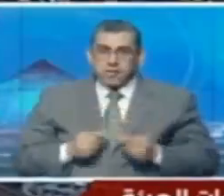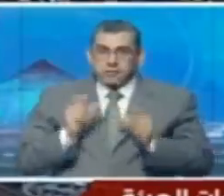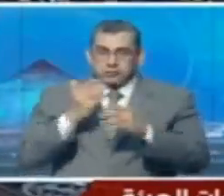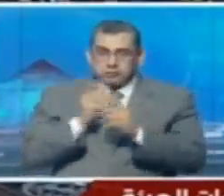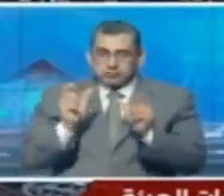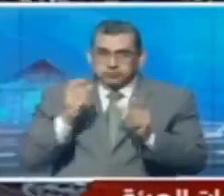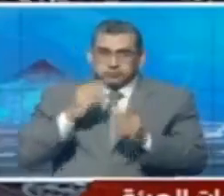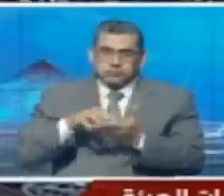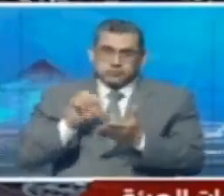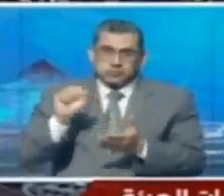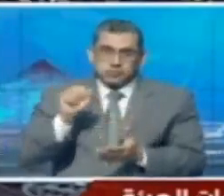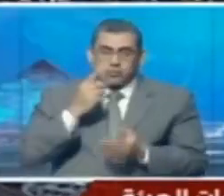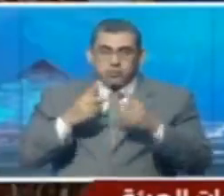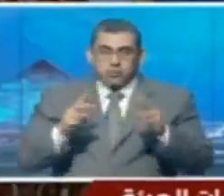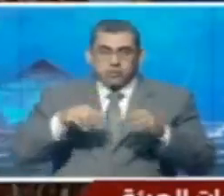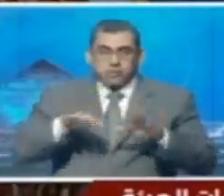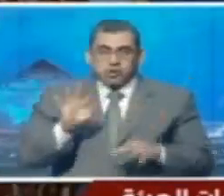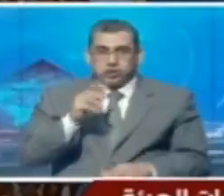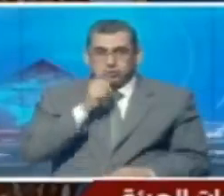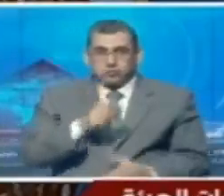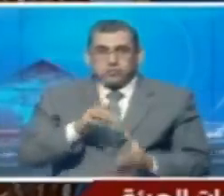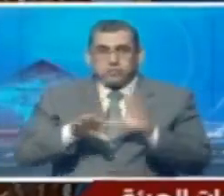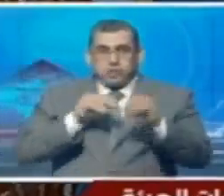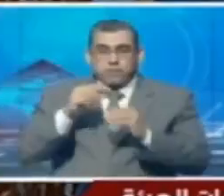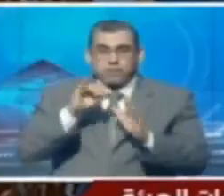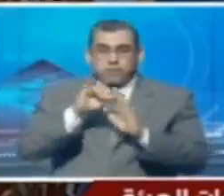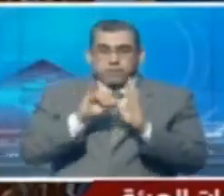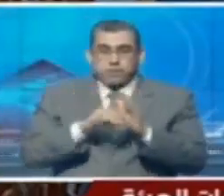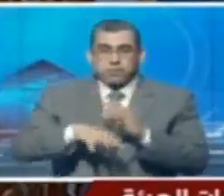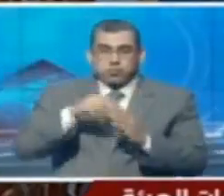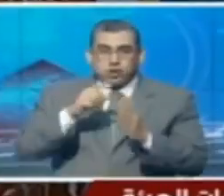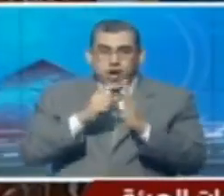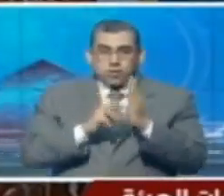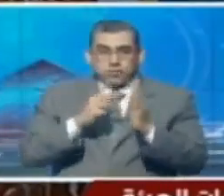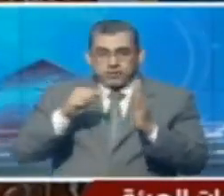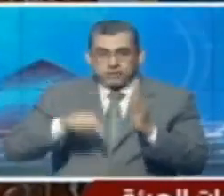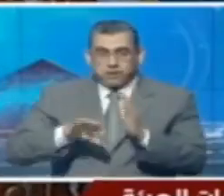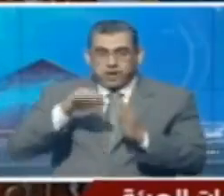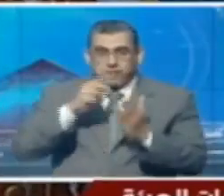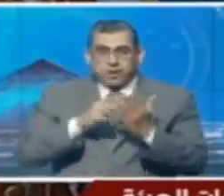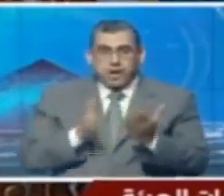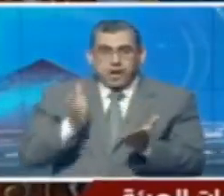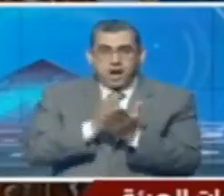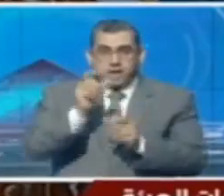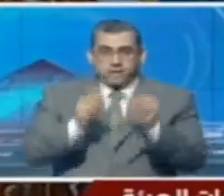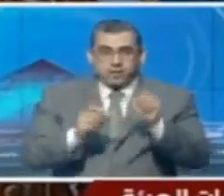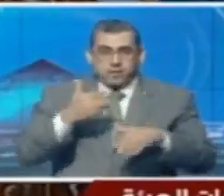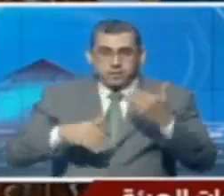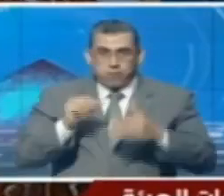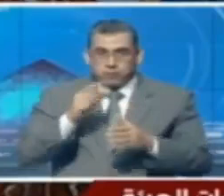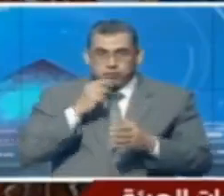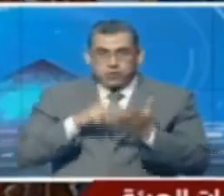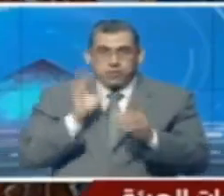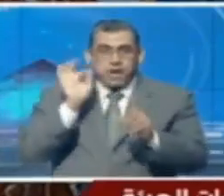القومي للبلاد. موافقة مجلس النواب على مجموع مواد مشروع قانون بتعديل بعض أحكام قانون حقوق الأشخاص ذوي الإعاقة تأتي